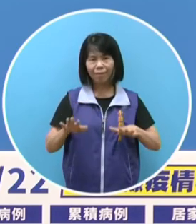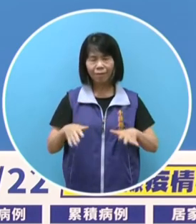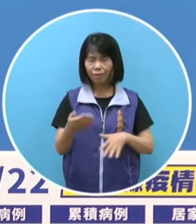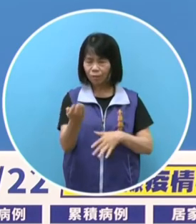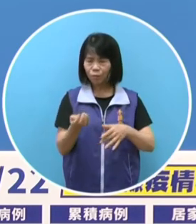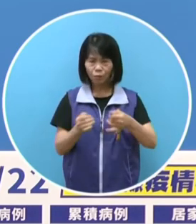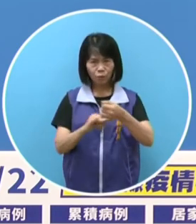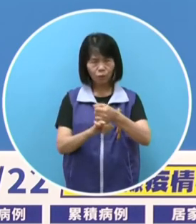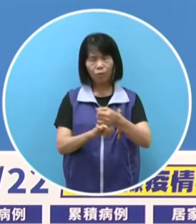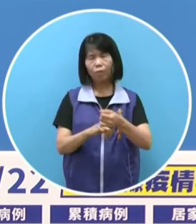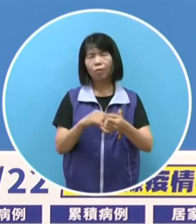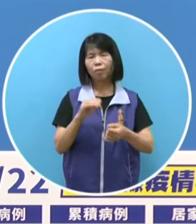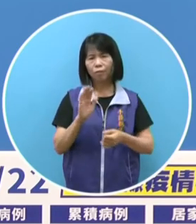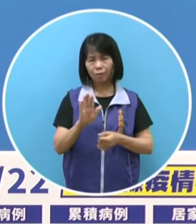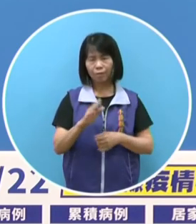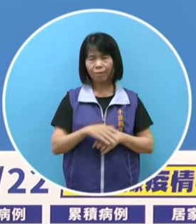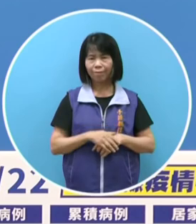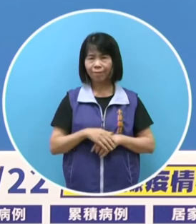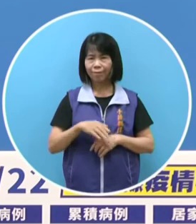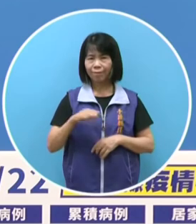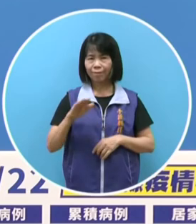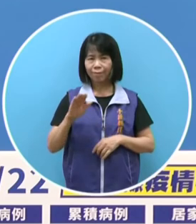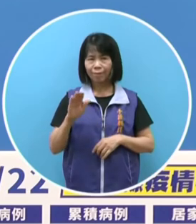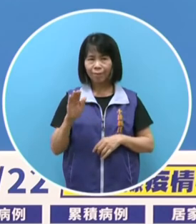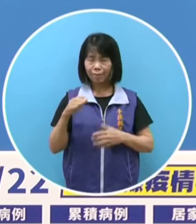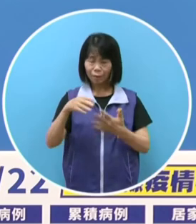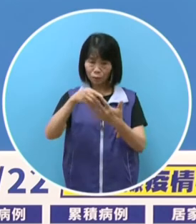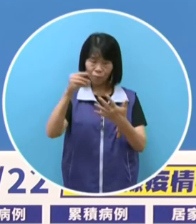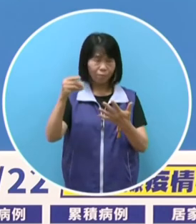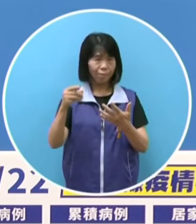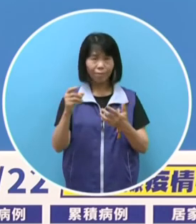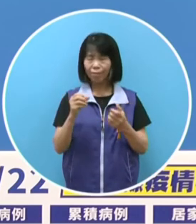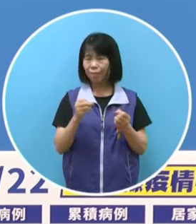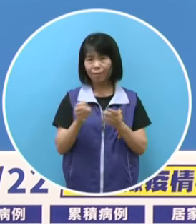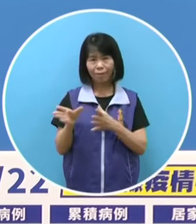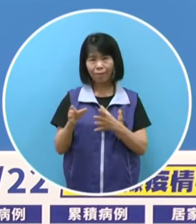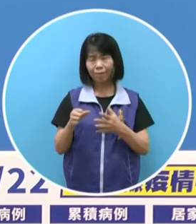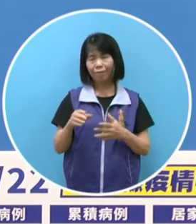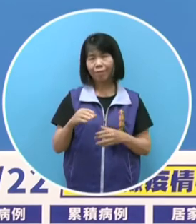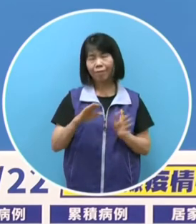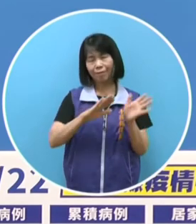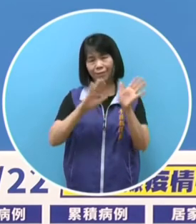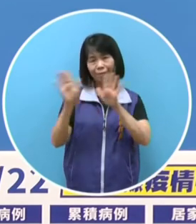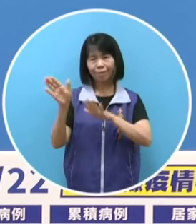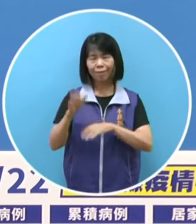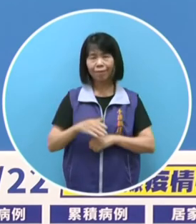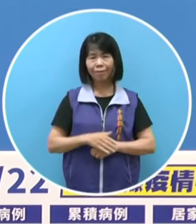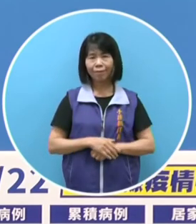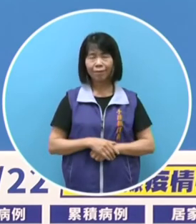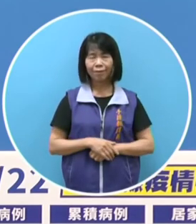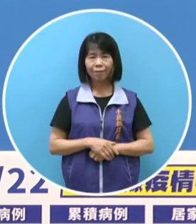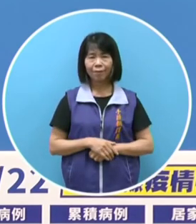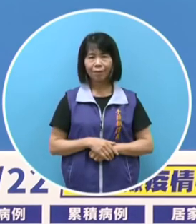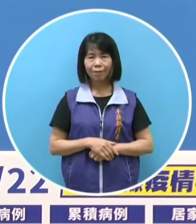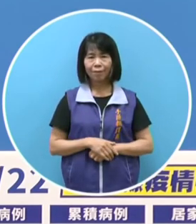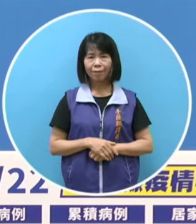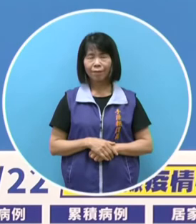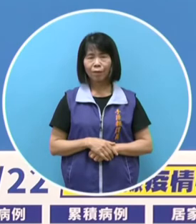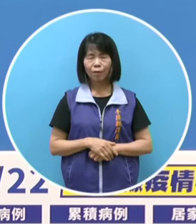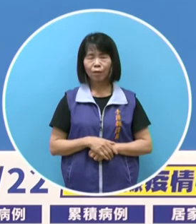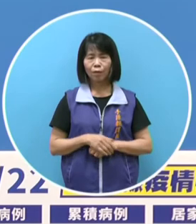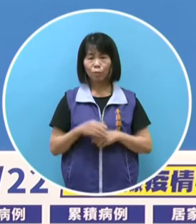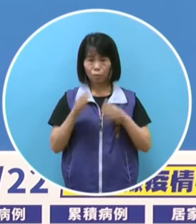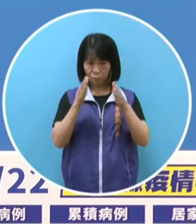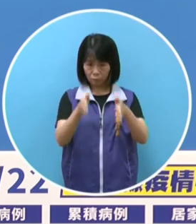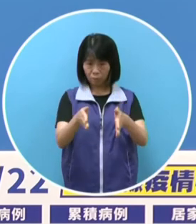约，以及大家在没有选择的情况下必须被指定来